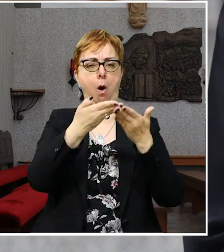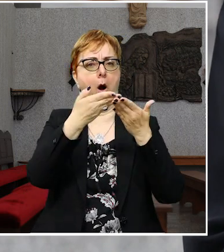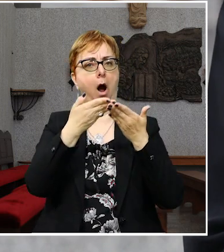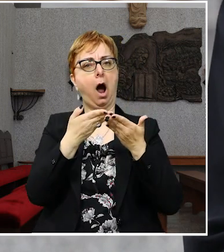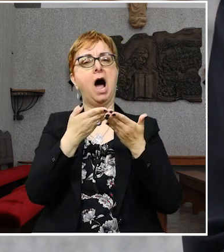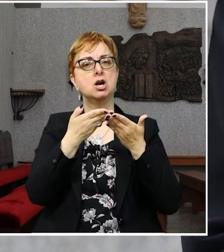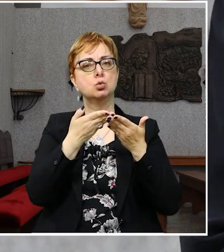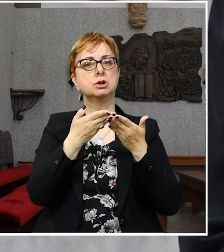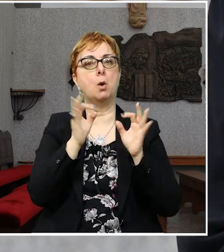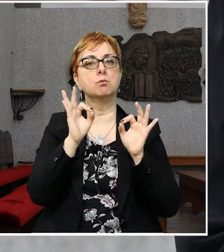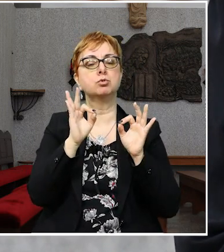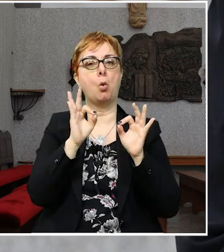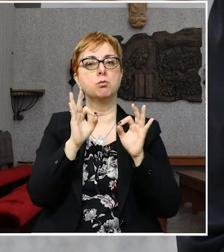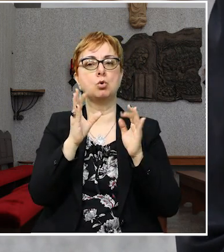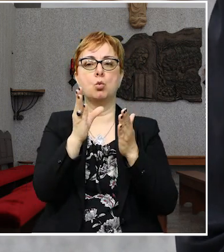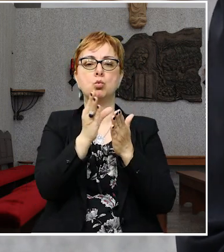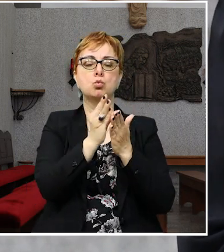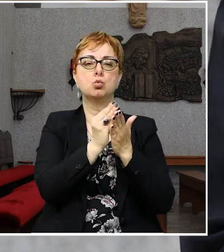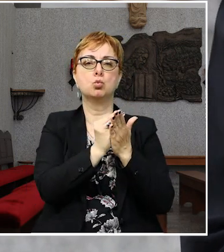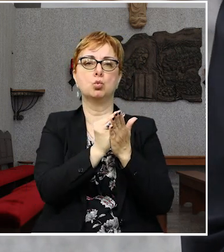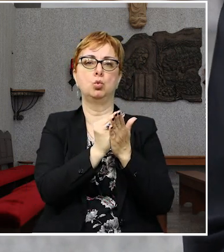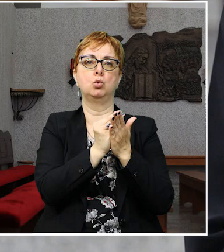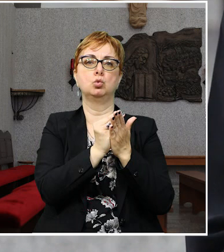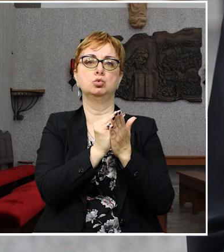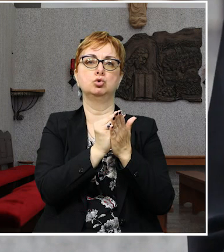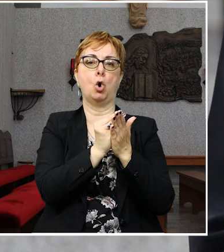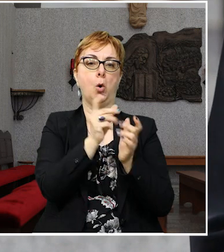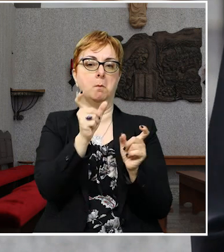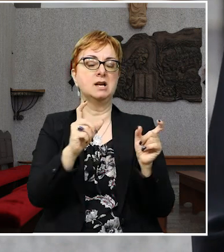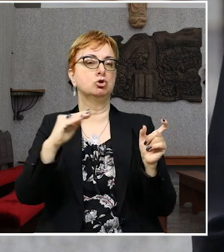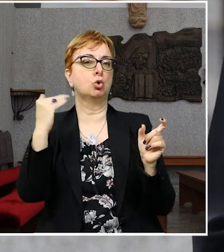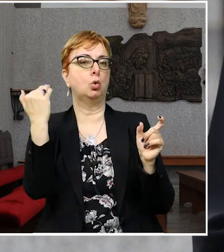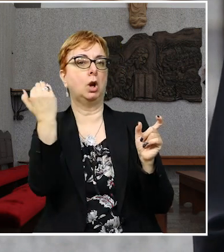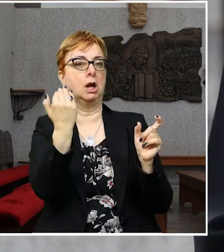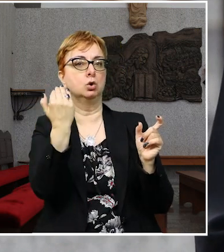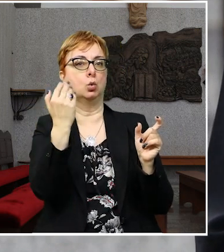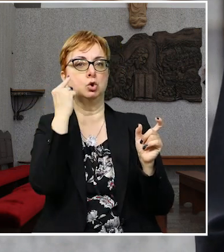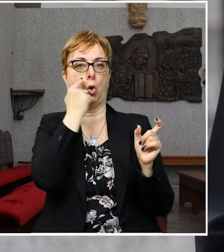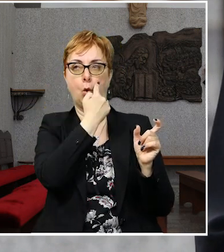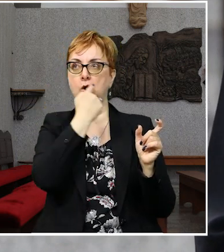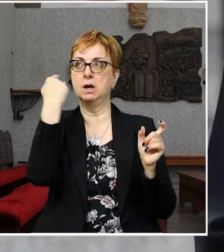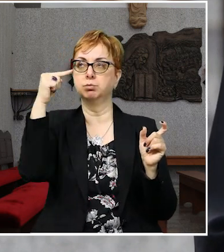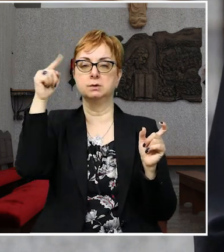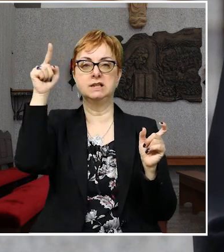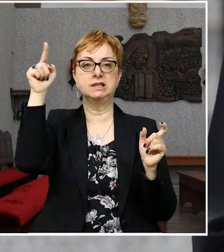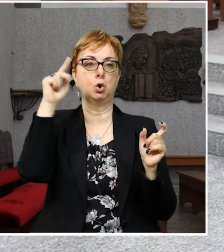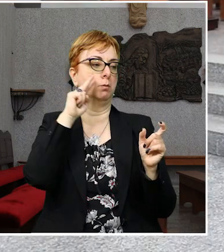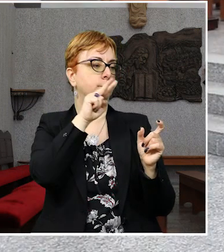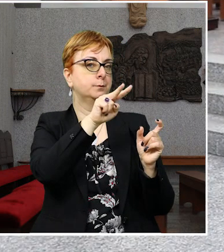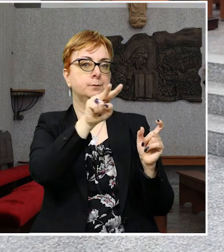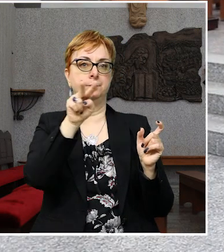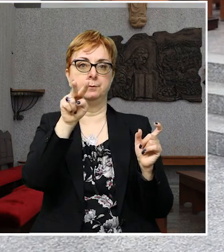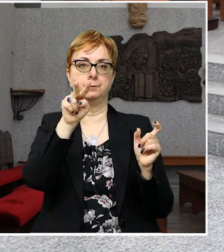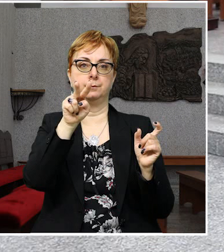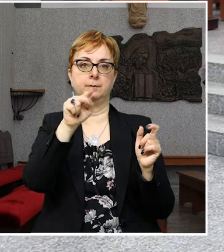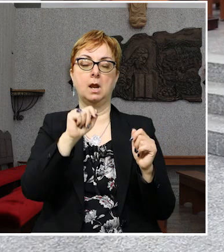aiuta a contemplare tutto e a contemplare tutti con gli occhi stessi di Dio. E